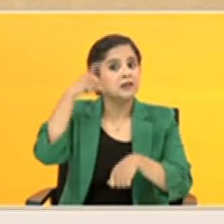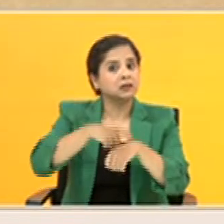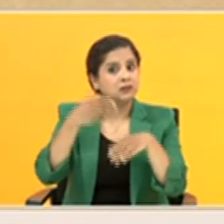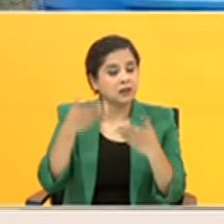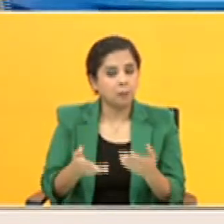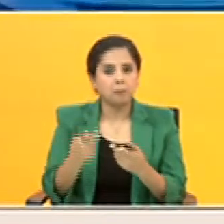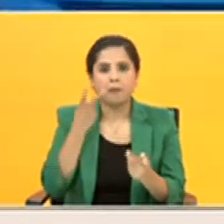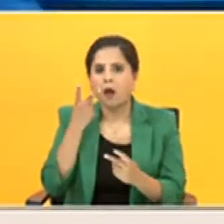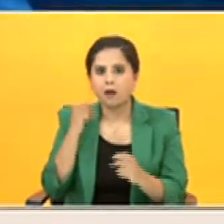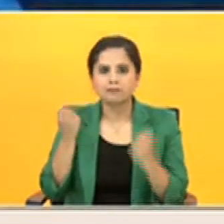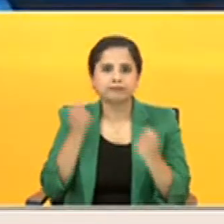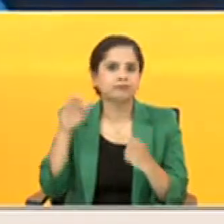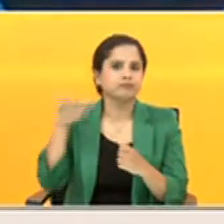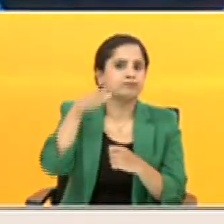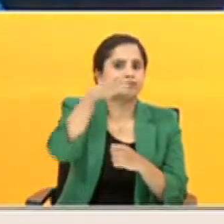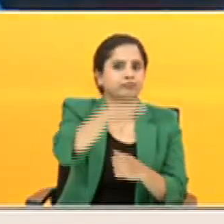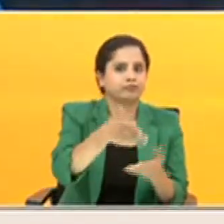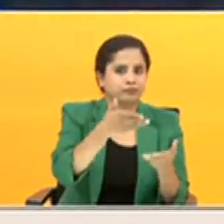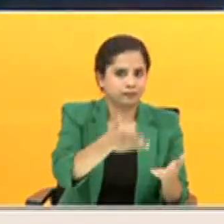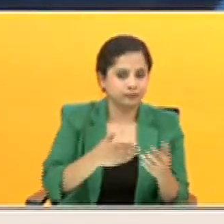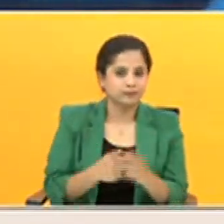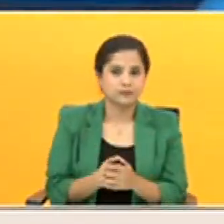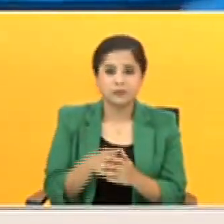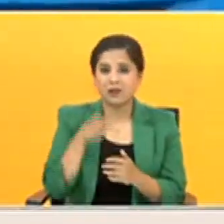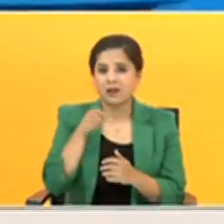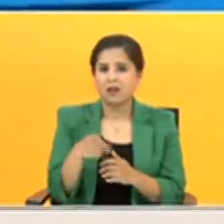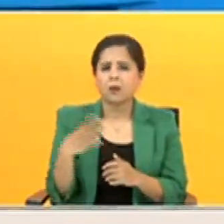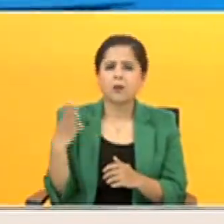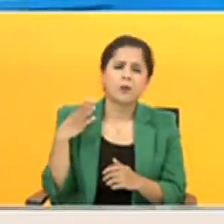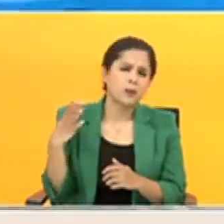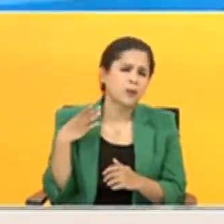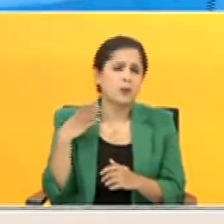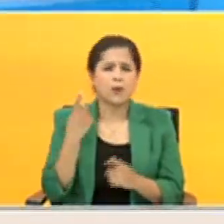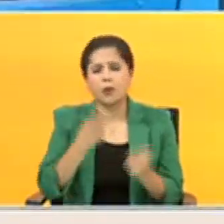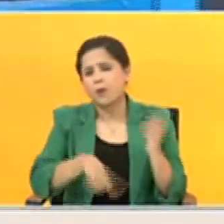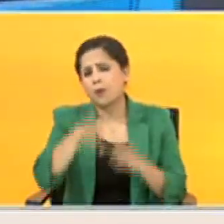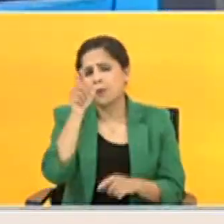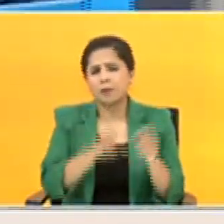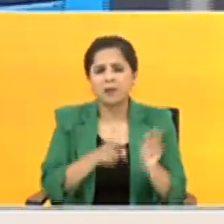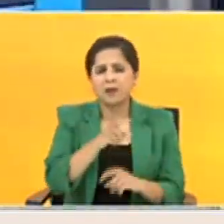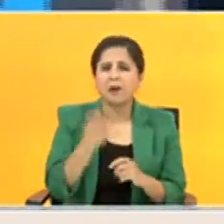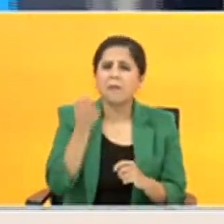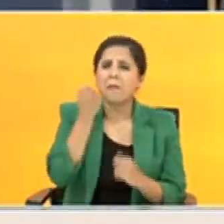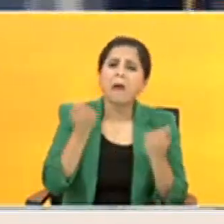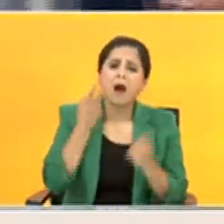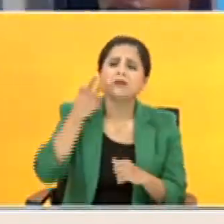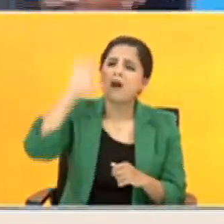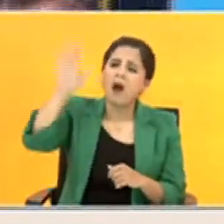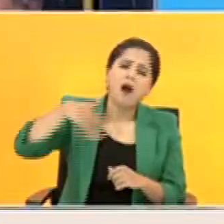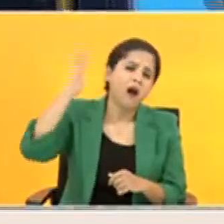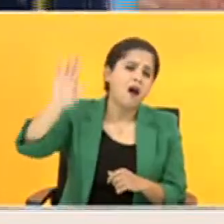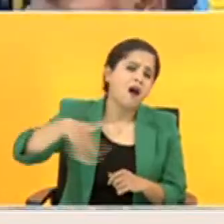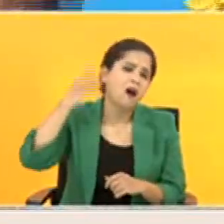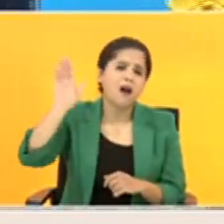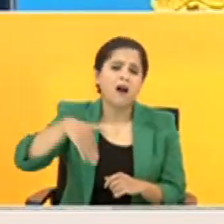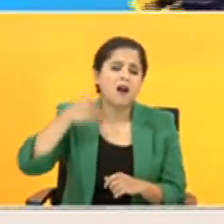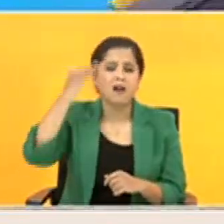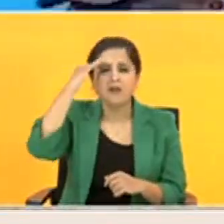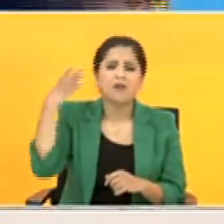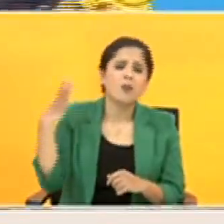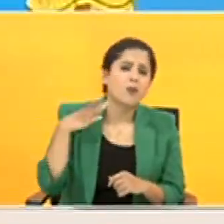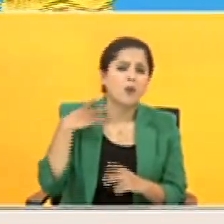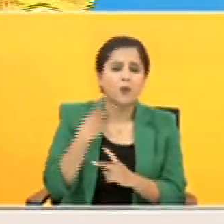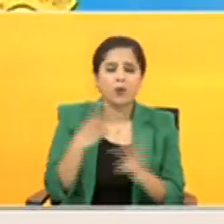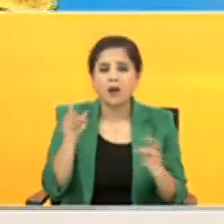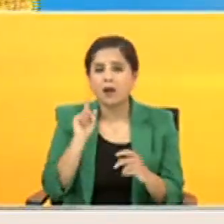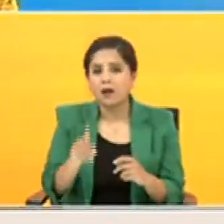पहुंची। इस दिन का वहां के लोग वर्षों से इंतजार कर रहे थे और जब